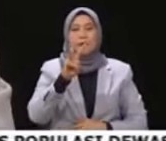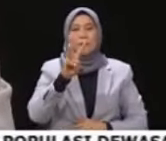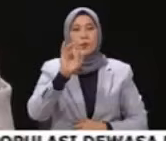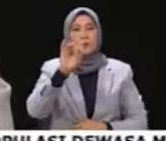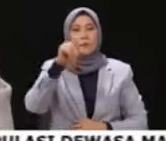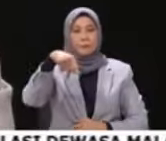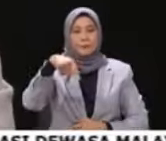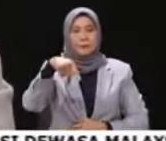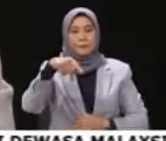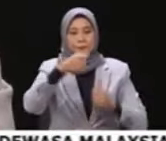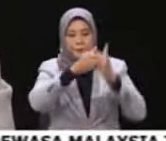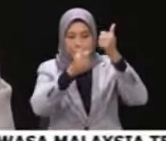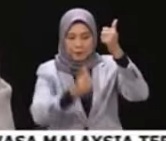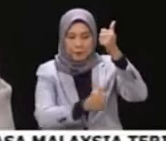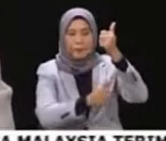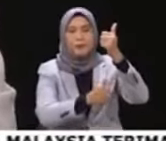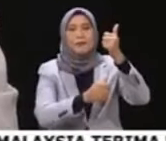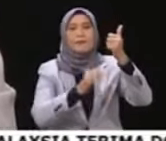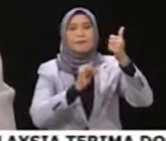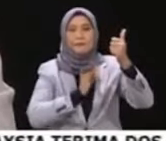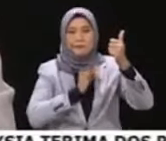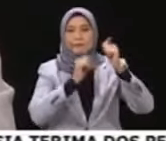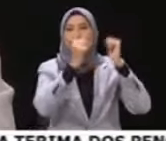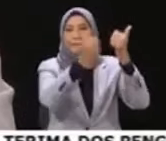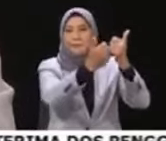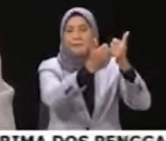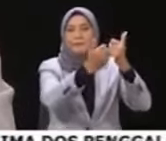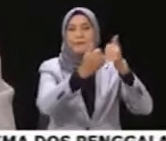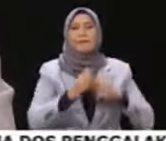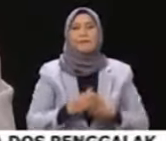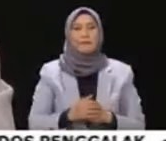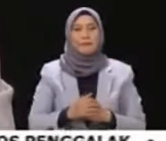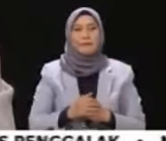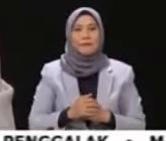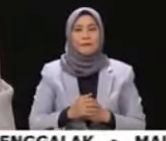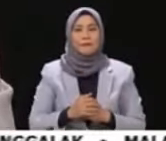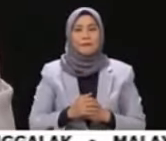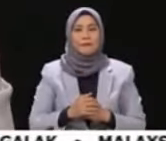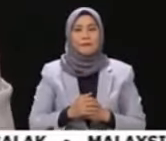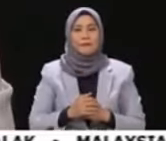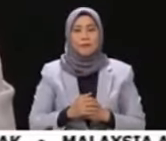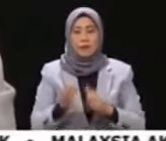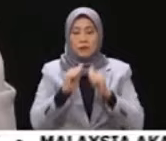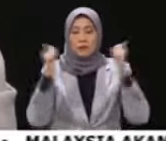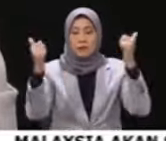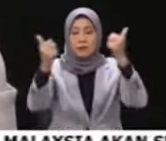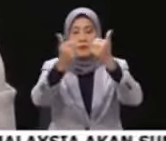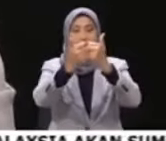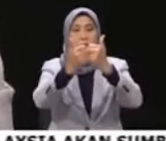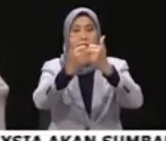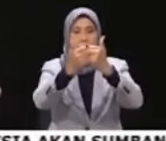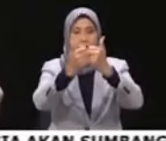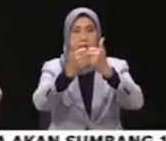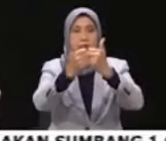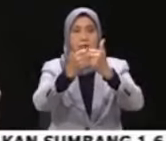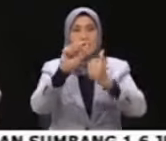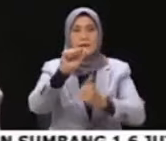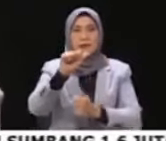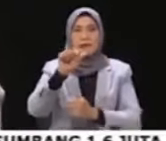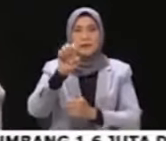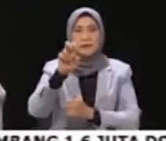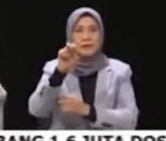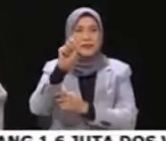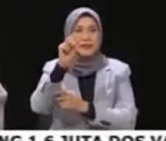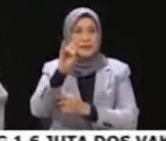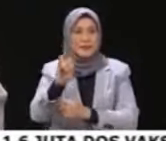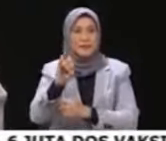saya dan mereka ialah merupakan satu agensi yang kebanyakan pendapatannya